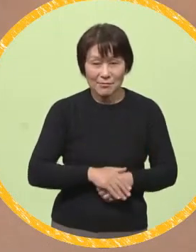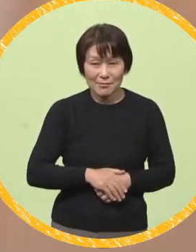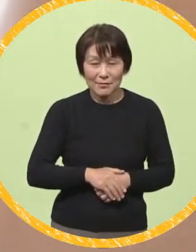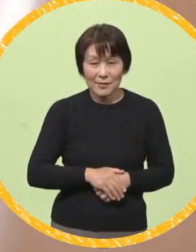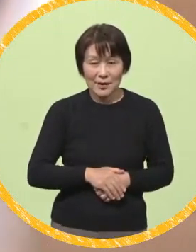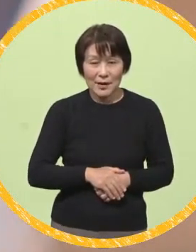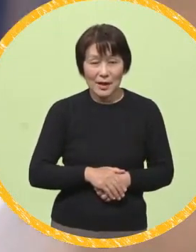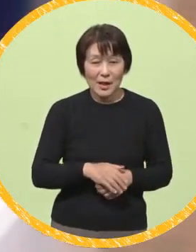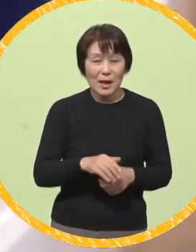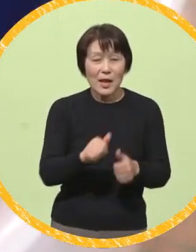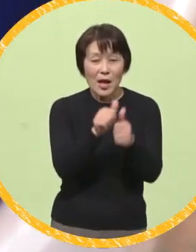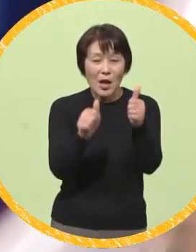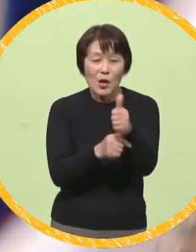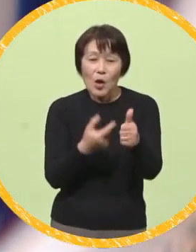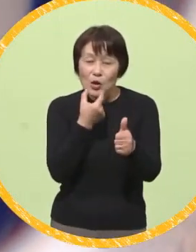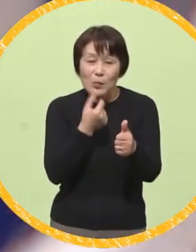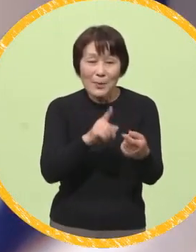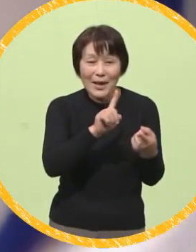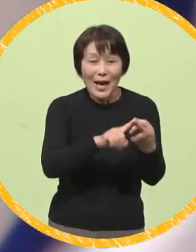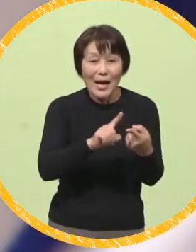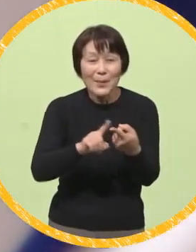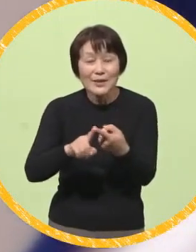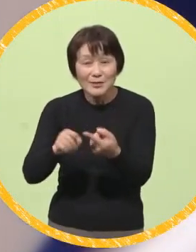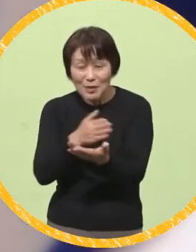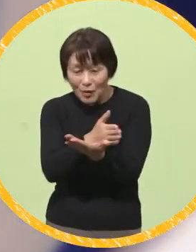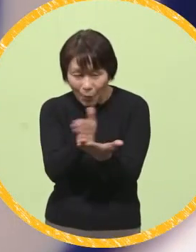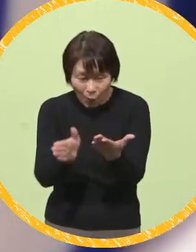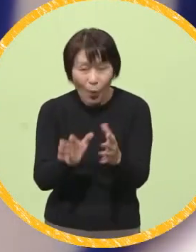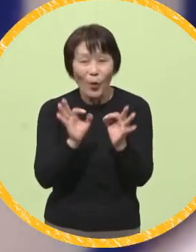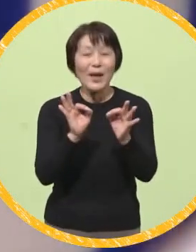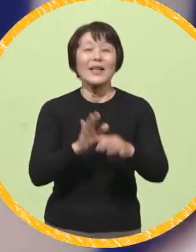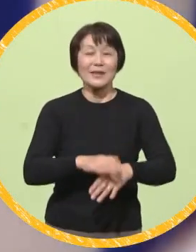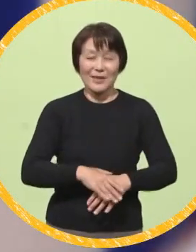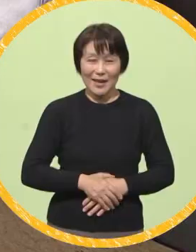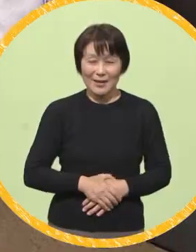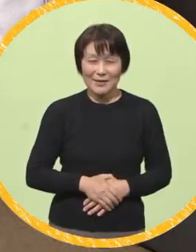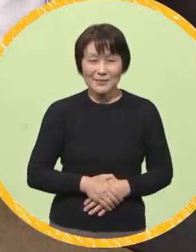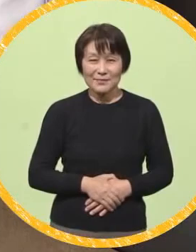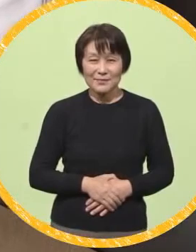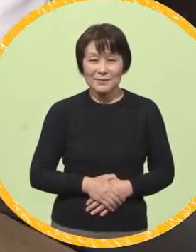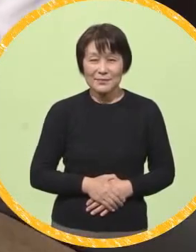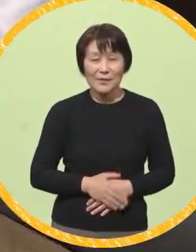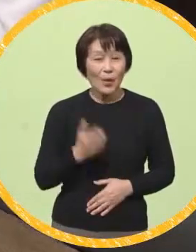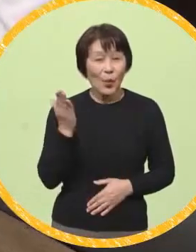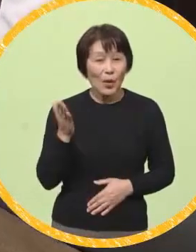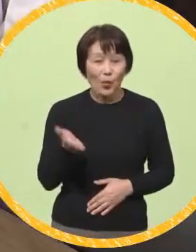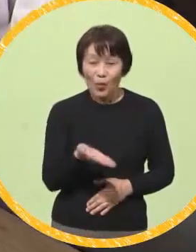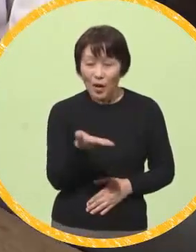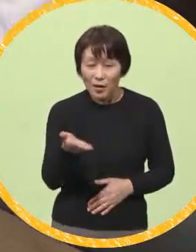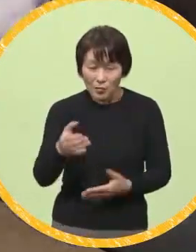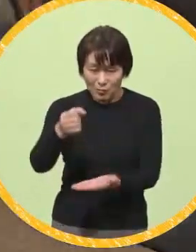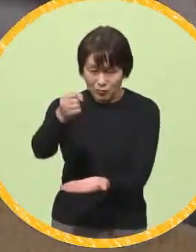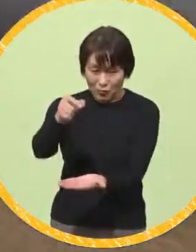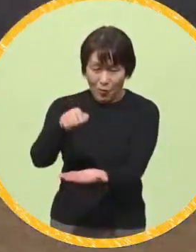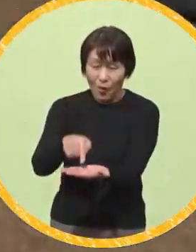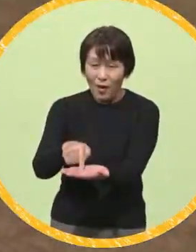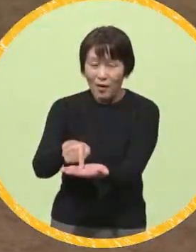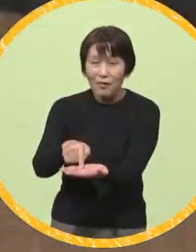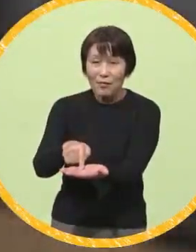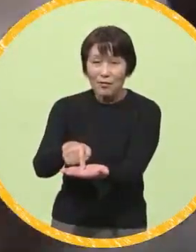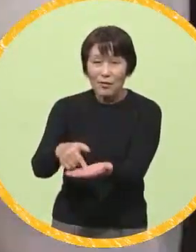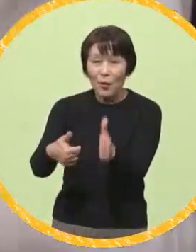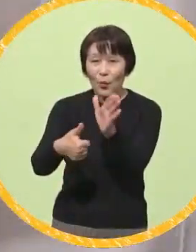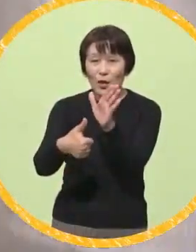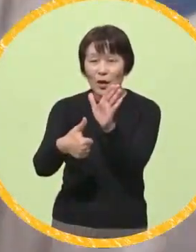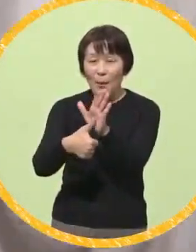何でも合いそうですね、おつまみと、これなんか隣のお酒とお名前、